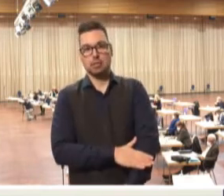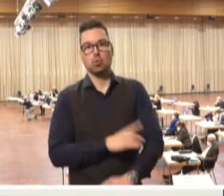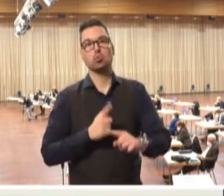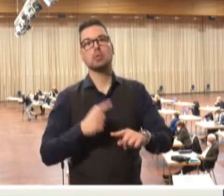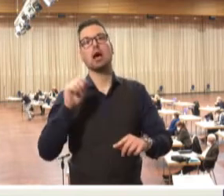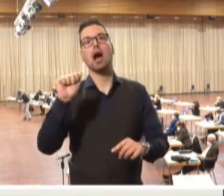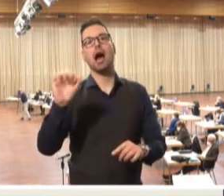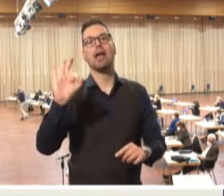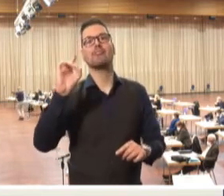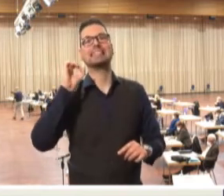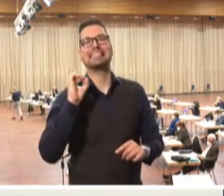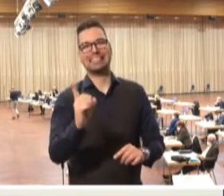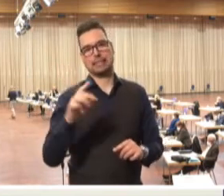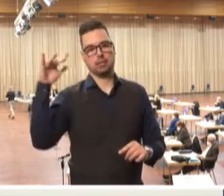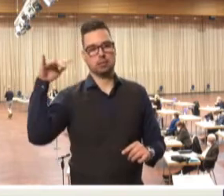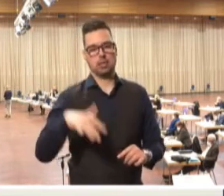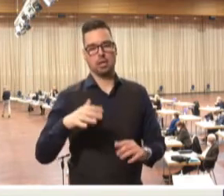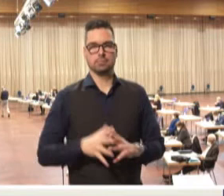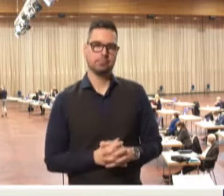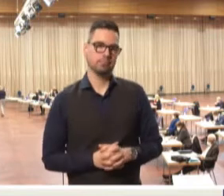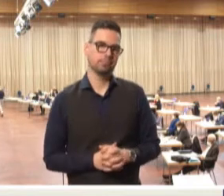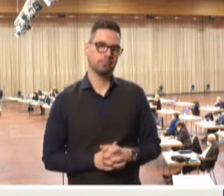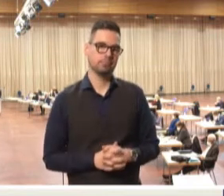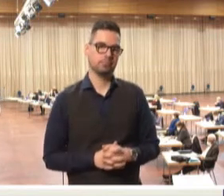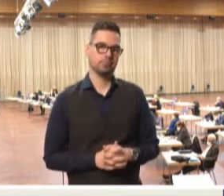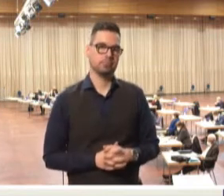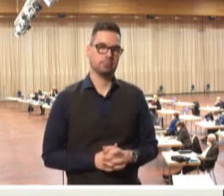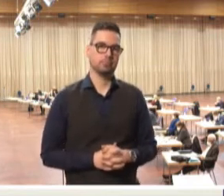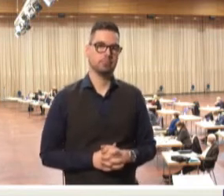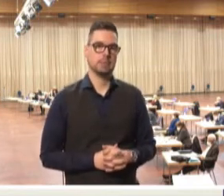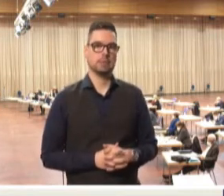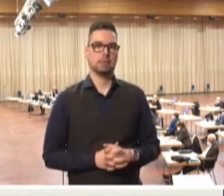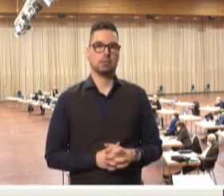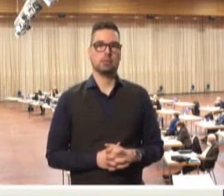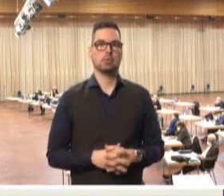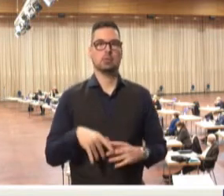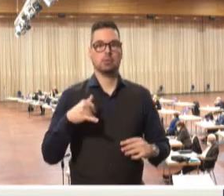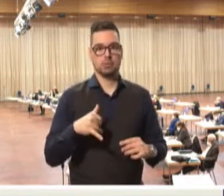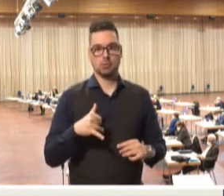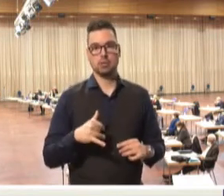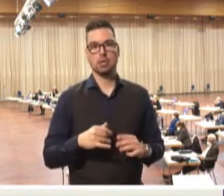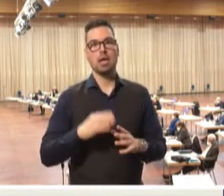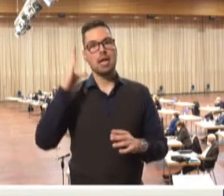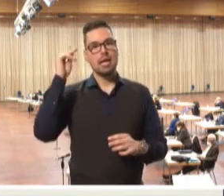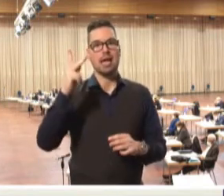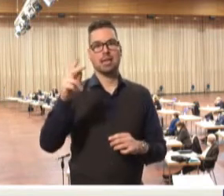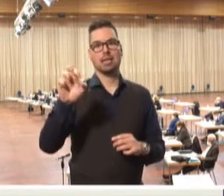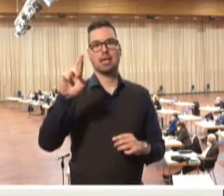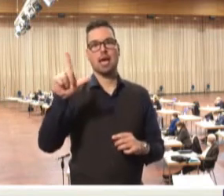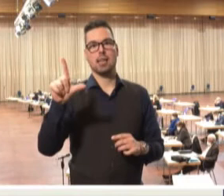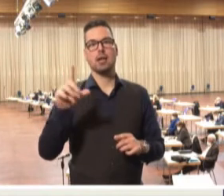der AfD-Landtagsfraktion vor. Zudem sind Stellungnahmen der Betroffenen Herrn Ulrich Kerle, Frau